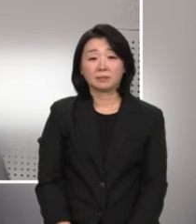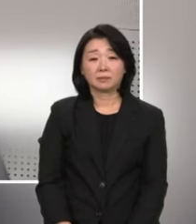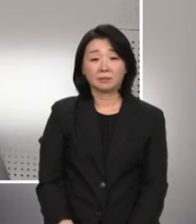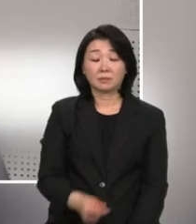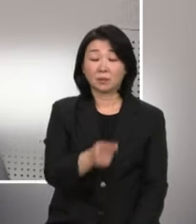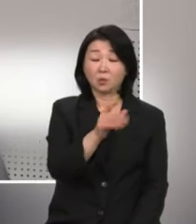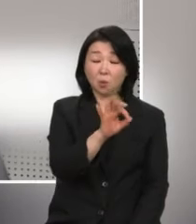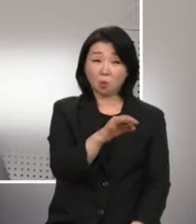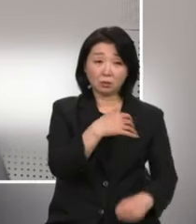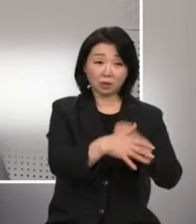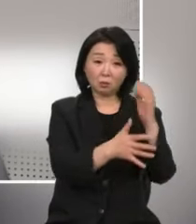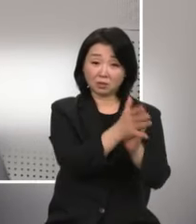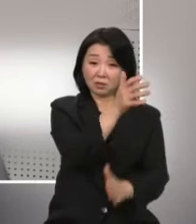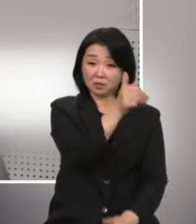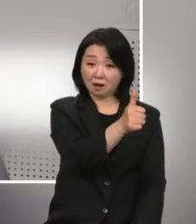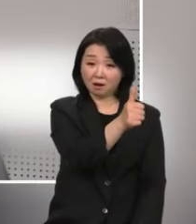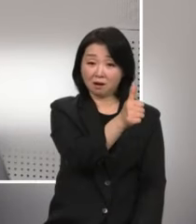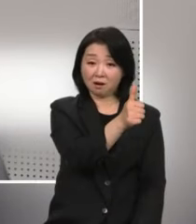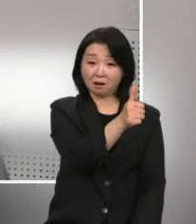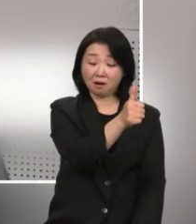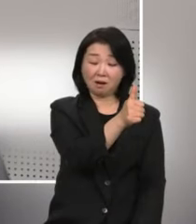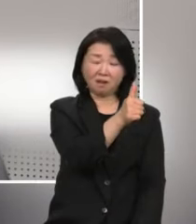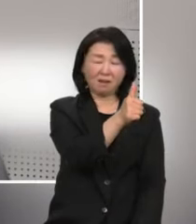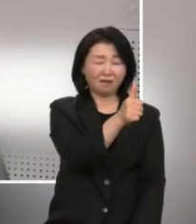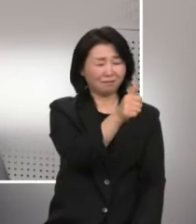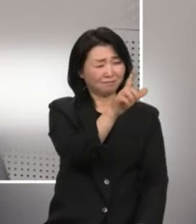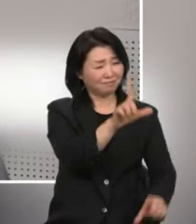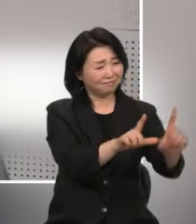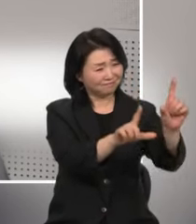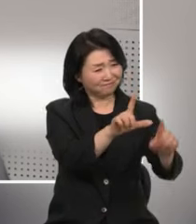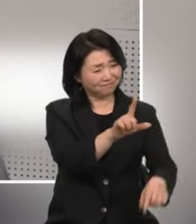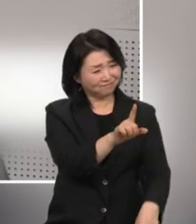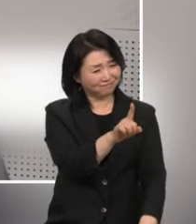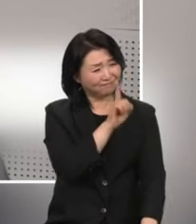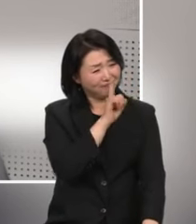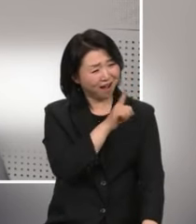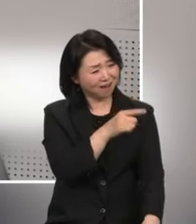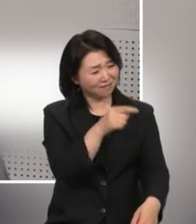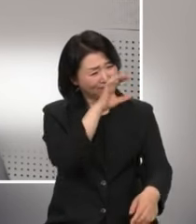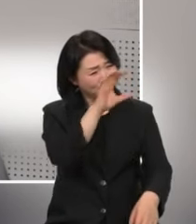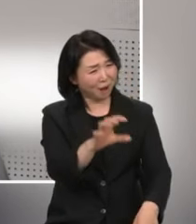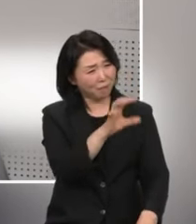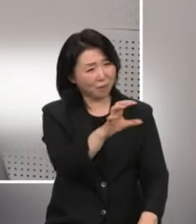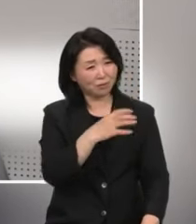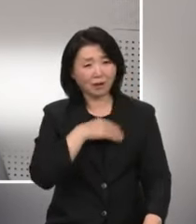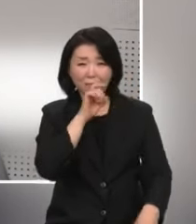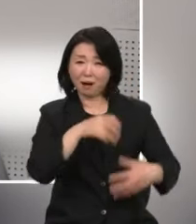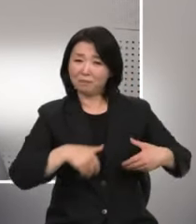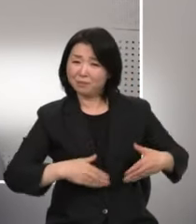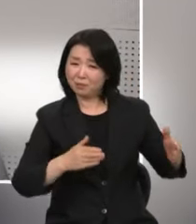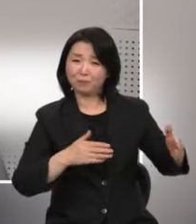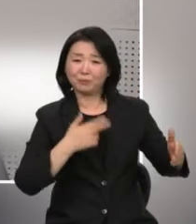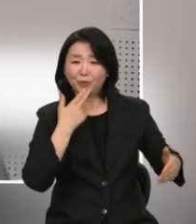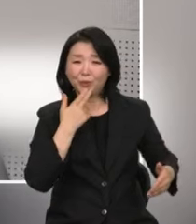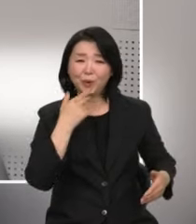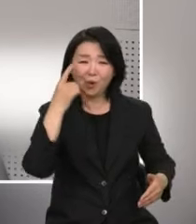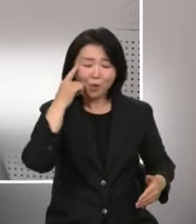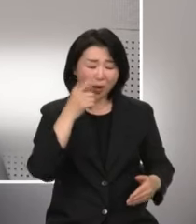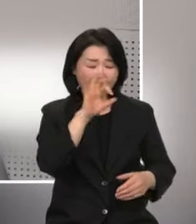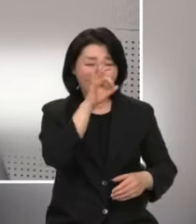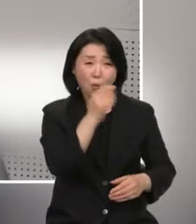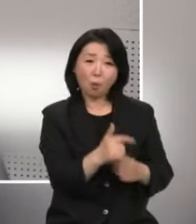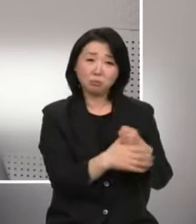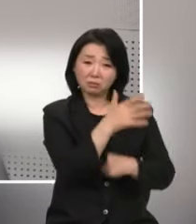홍준표 시장이 그런 일련의 증상들에 대해서 예. 내가 굳이 얘기할 필요가 있을까? 예. 홍준표 시장에 대한 정확한